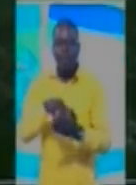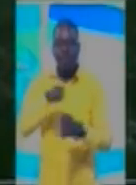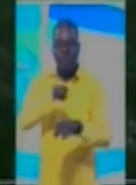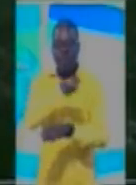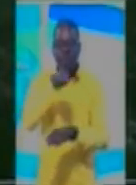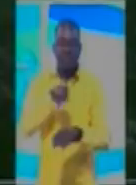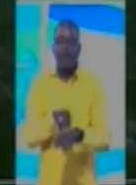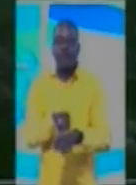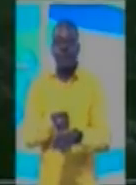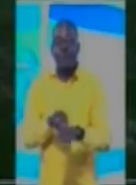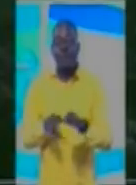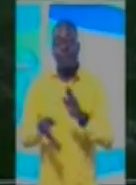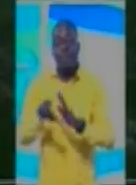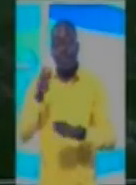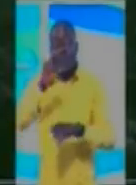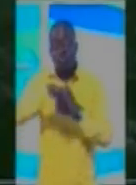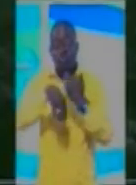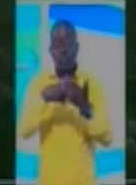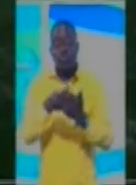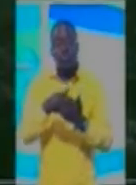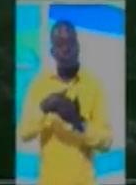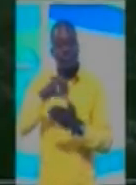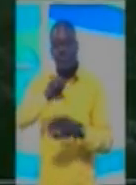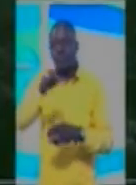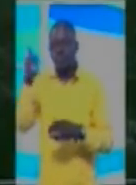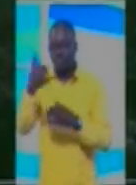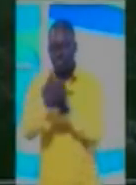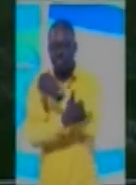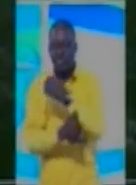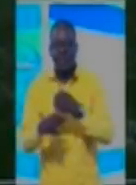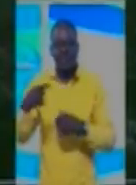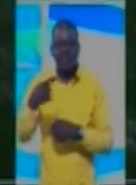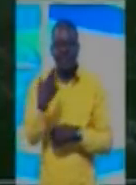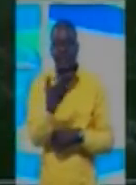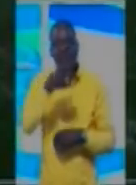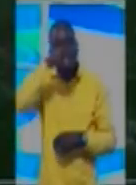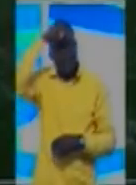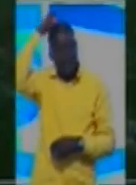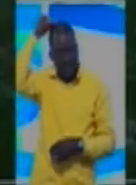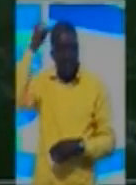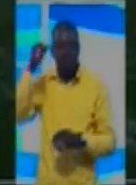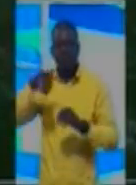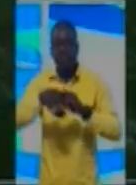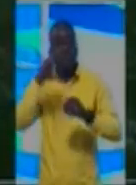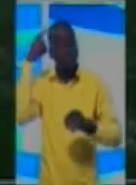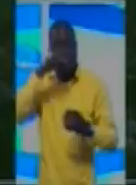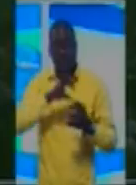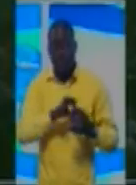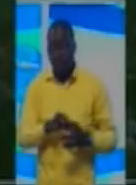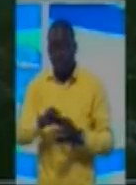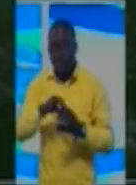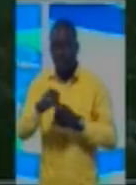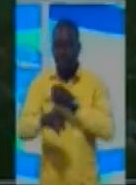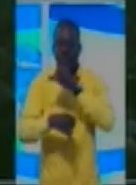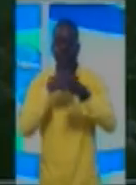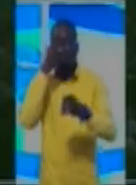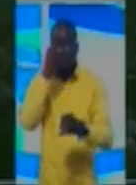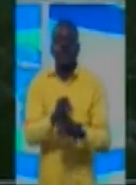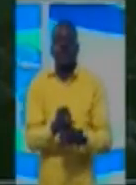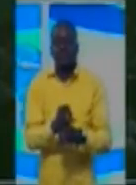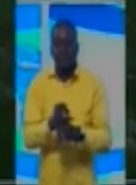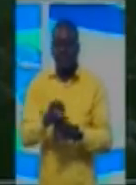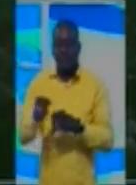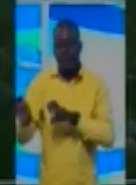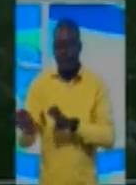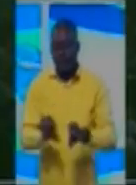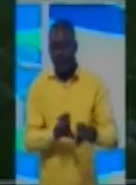et partant tous les autres pays du G5 Sahel. Je renouvelle mon appel à la solidarité bilatérale et internationale afin